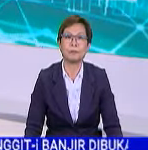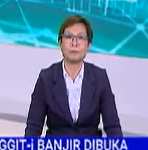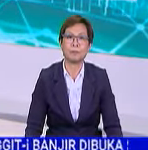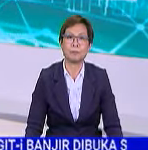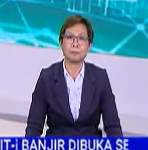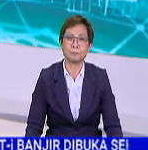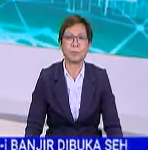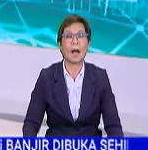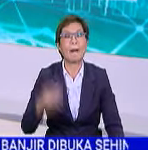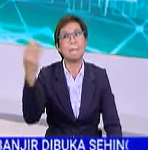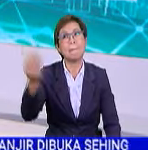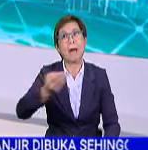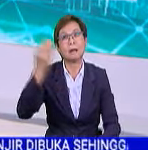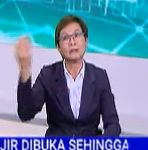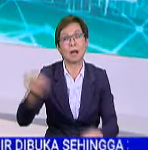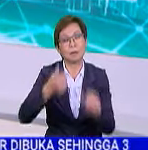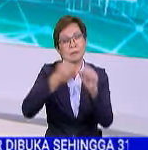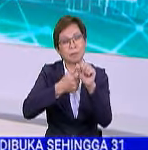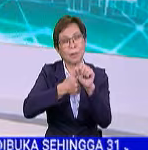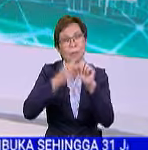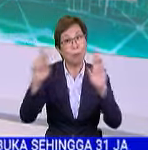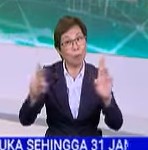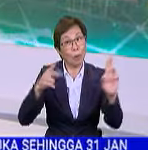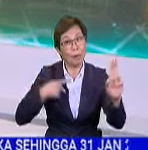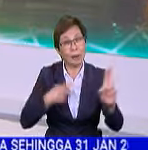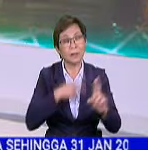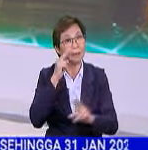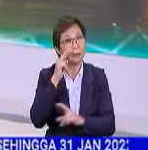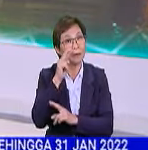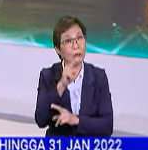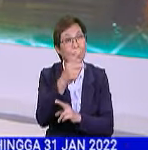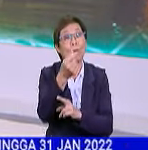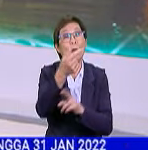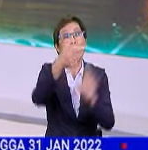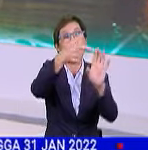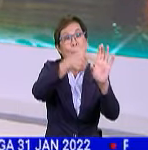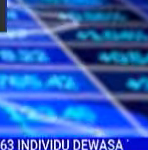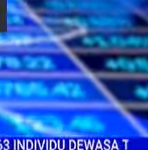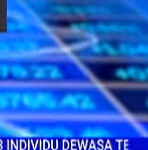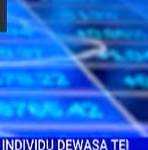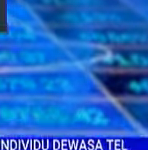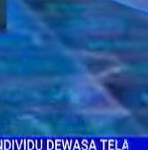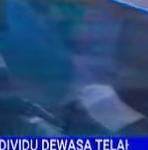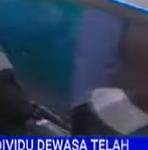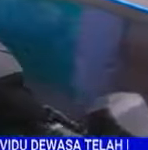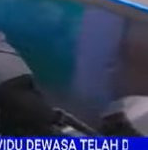Dan saudara, seperti biasa setiap Rabu, kita ikuti harga petrol runcit.